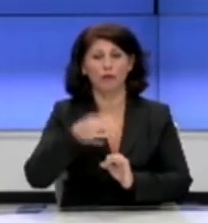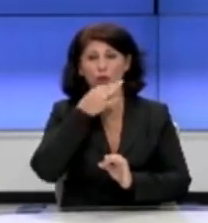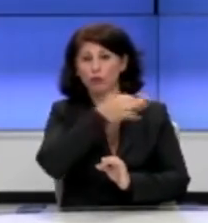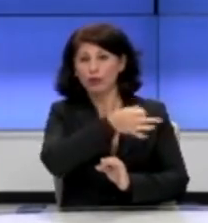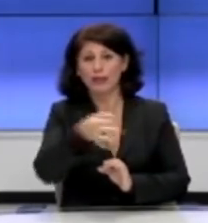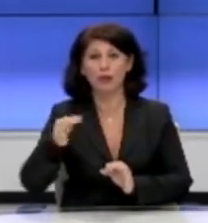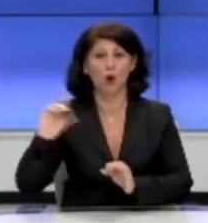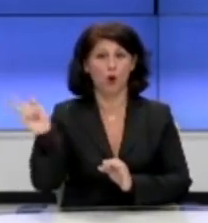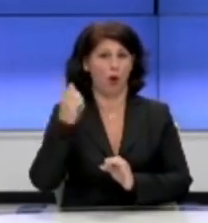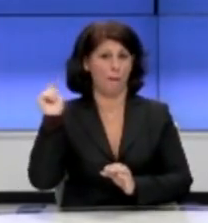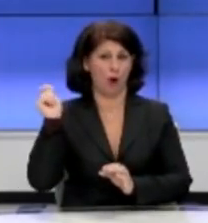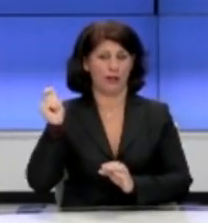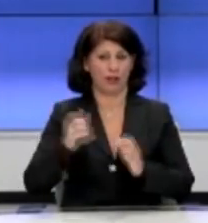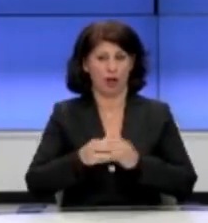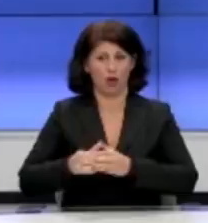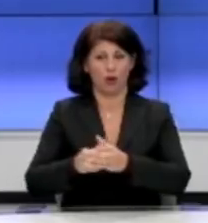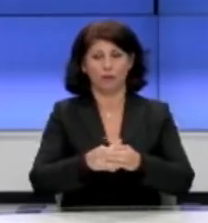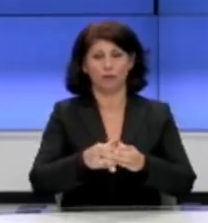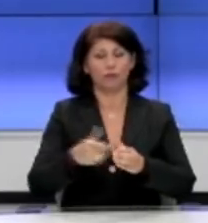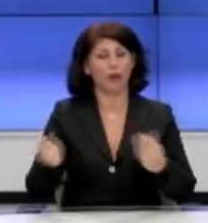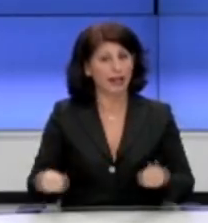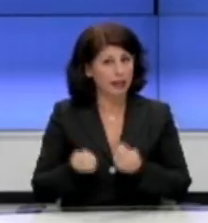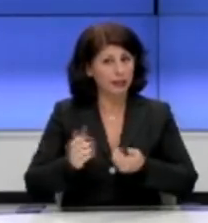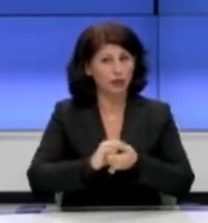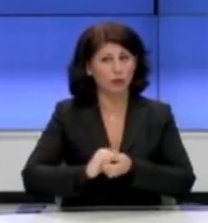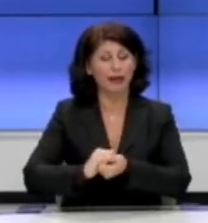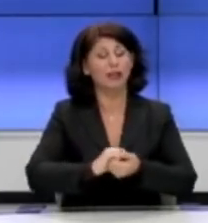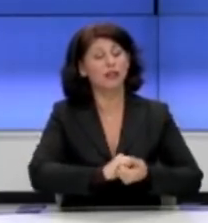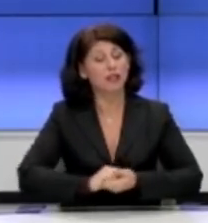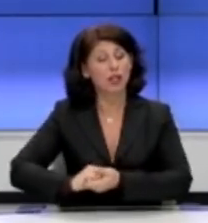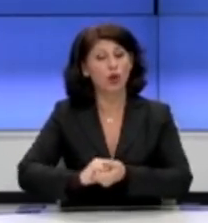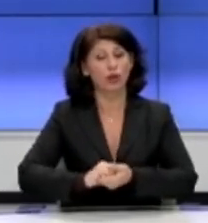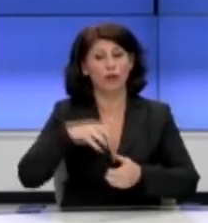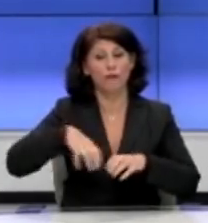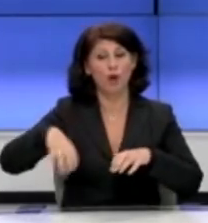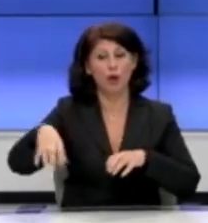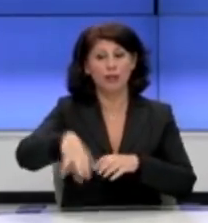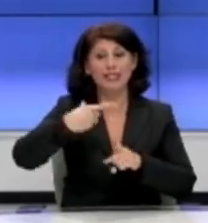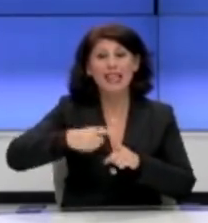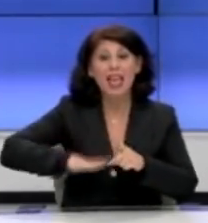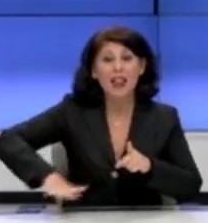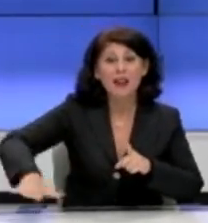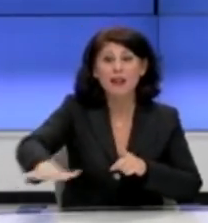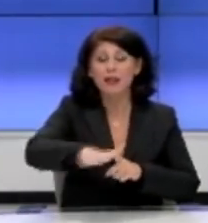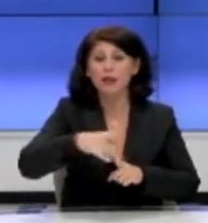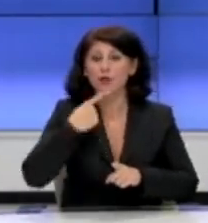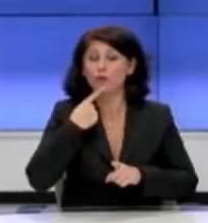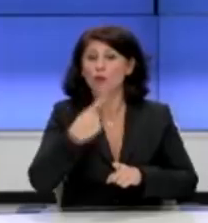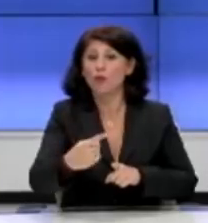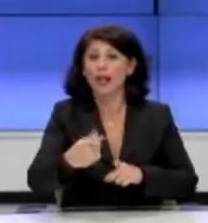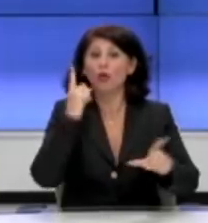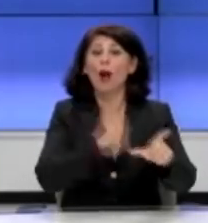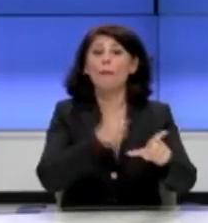λένε όλα τα πολιτικά κόμματα, που σας λένε όλα τα εργατικά σωματεία, οι σύλλογοι, οι φορείς, ο ελληνικός λαός, που σας λέει